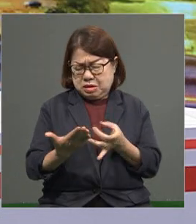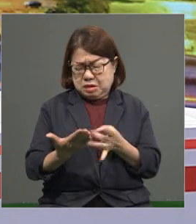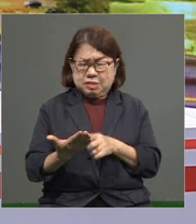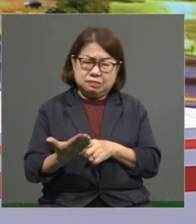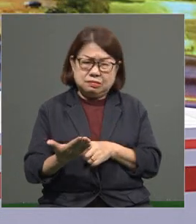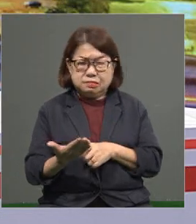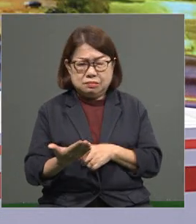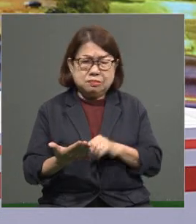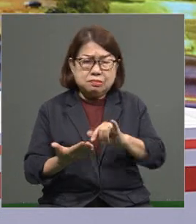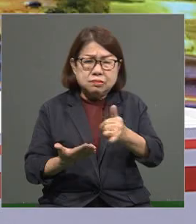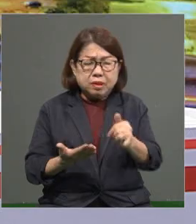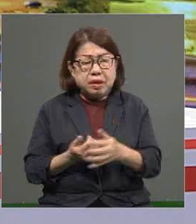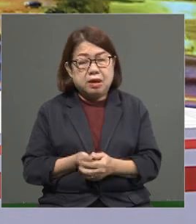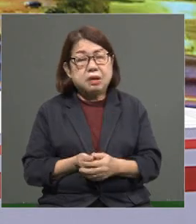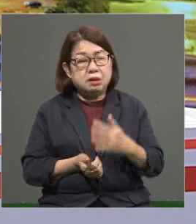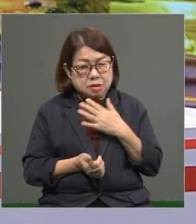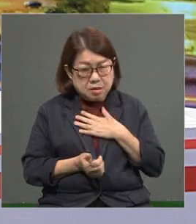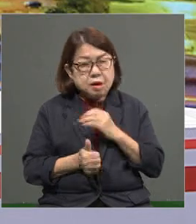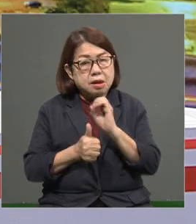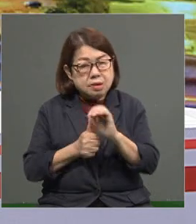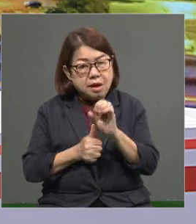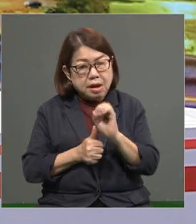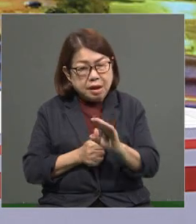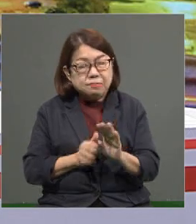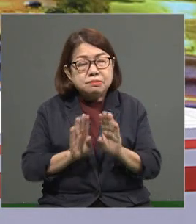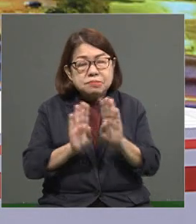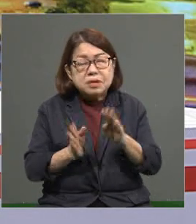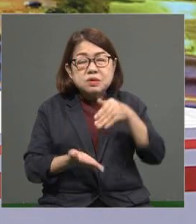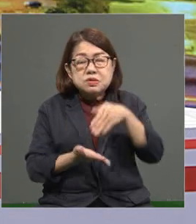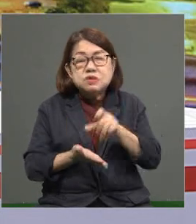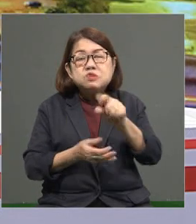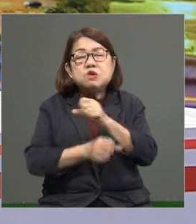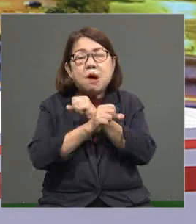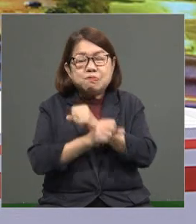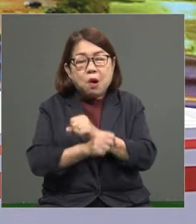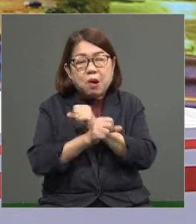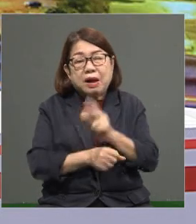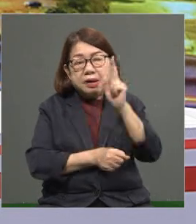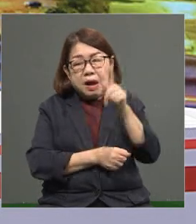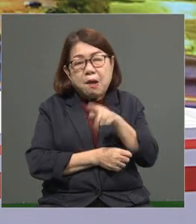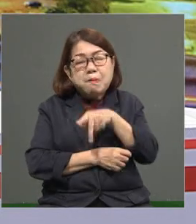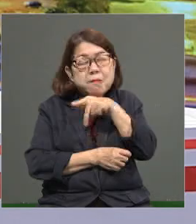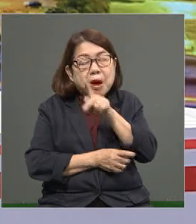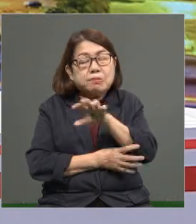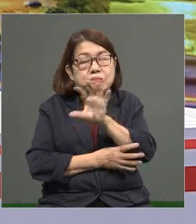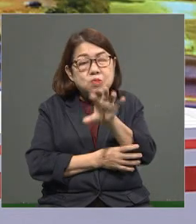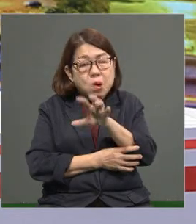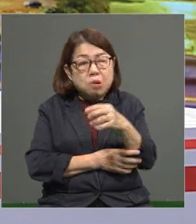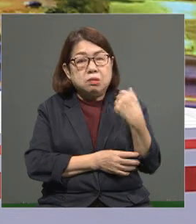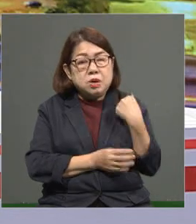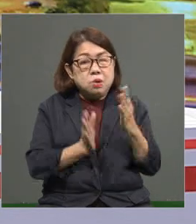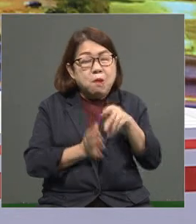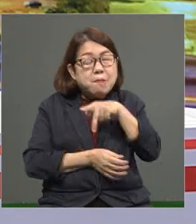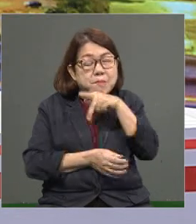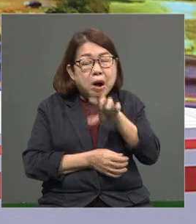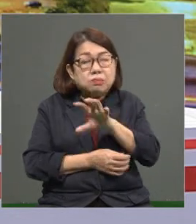หรือว่ากรมเราหรือว่าทางหน่วยงานของเราเนี่ยแนะนำเลยให้ไปเช็คที่ศูนย์ต่อต้านข่าวปลอมอันนี้ล้วงคองูเห่ามากเลยนะมีคนไปปลอมเพจ